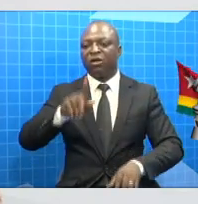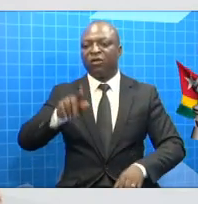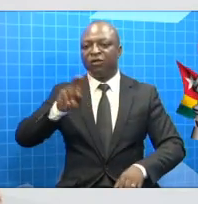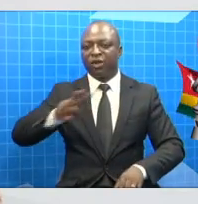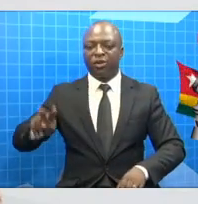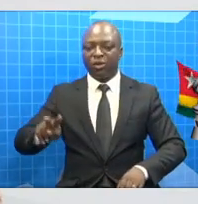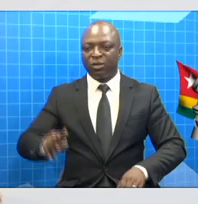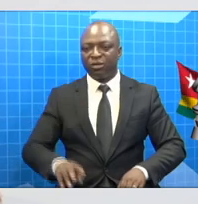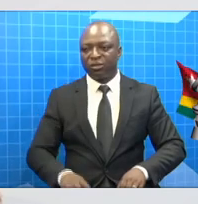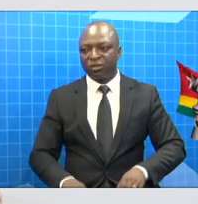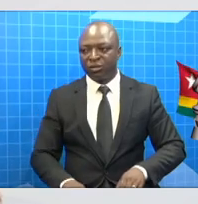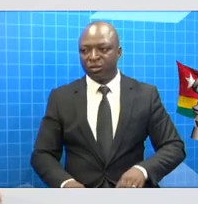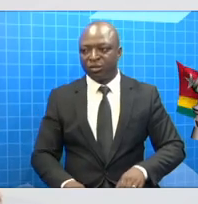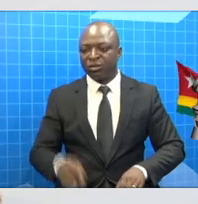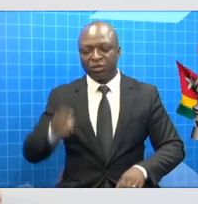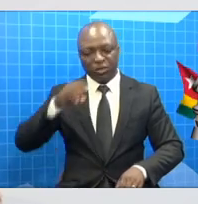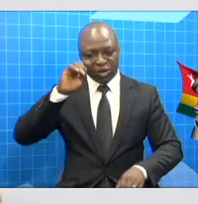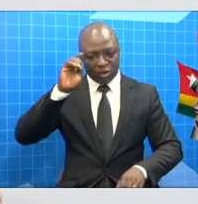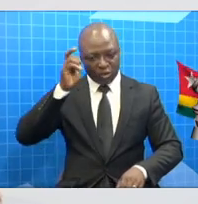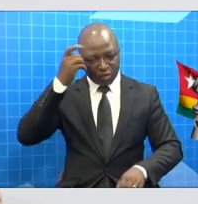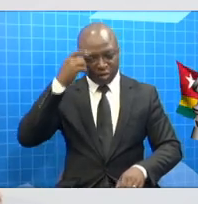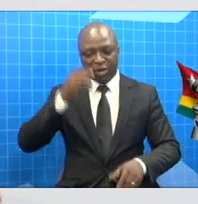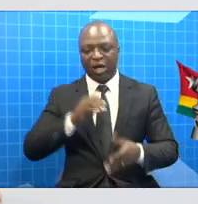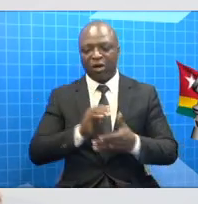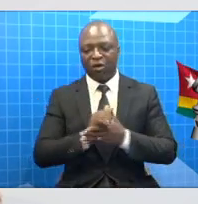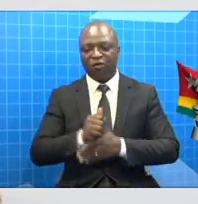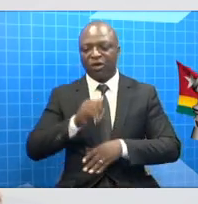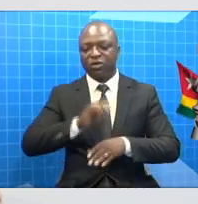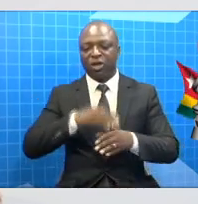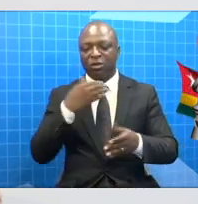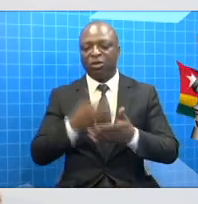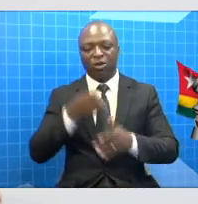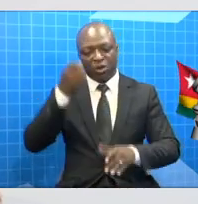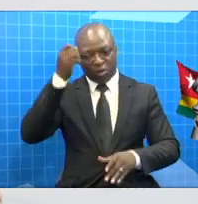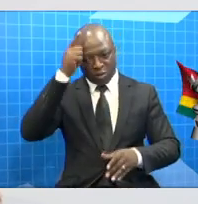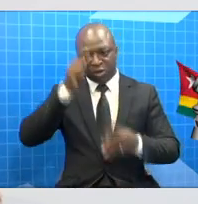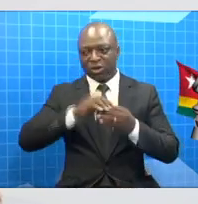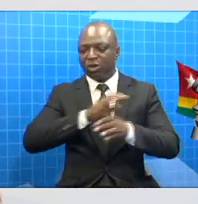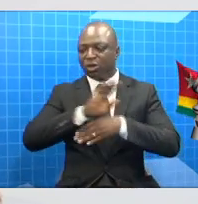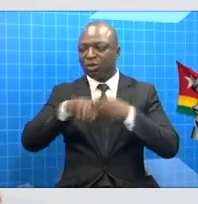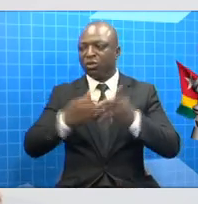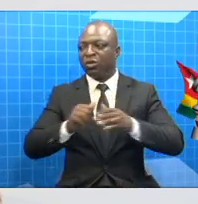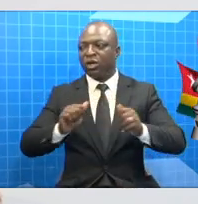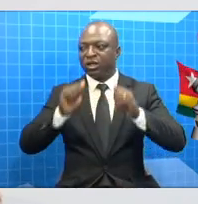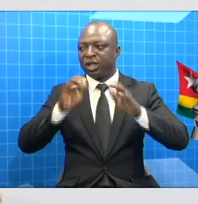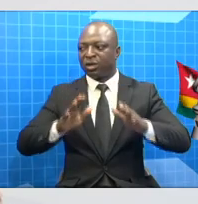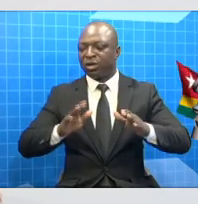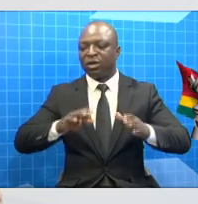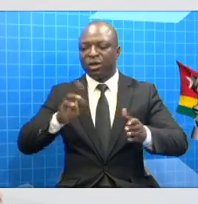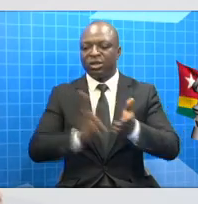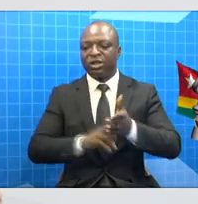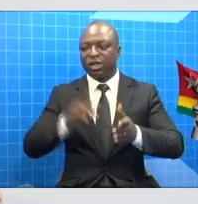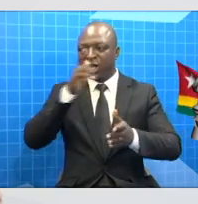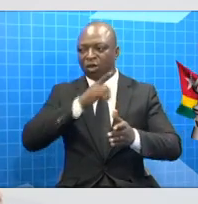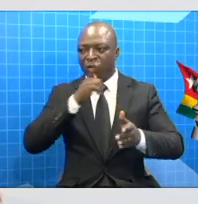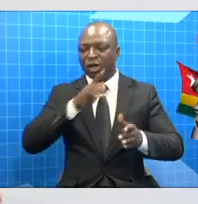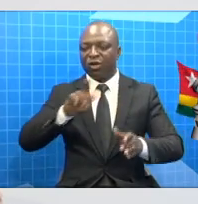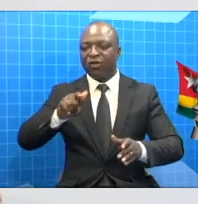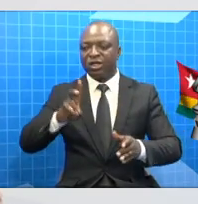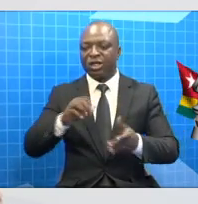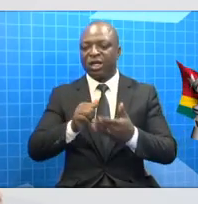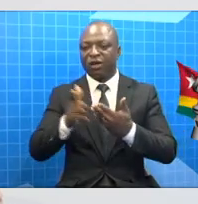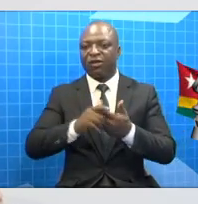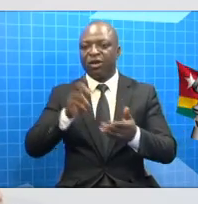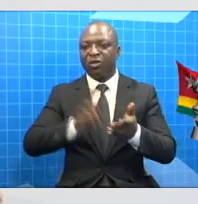2022. Le gouvernement compte sur la bonne compréhension de tous les acteurs. Fait à Lomé, le